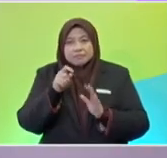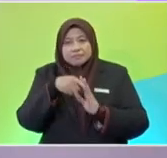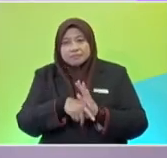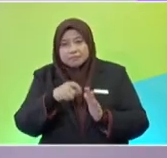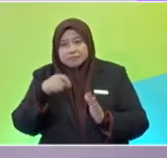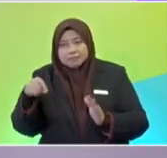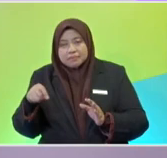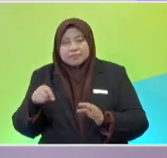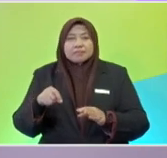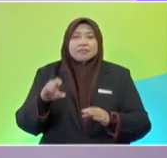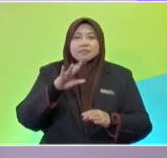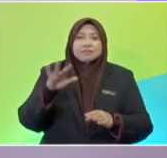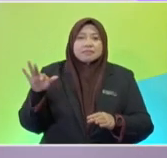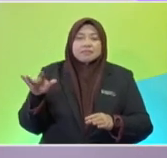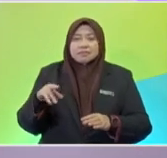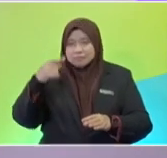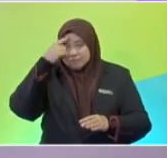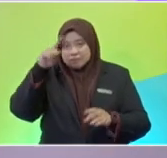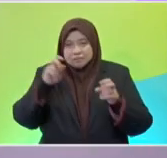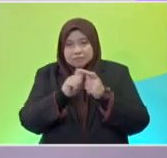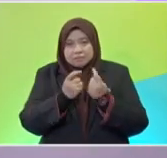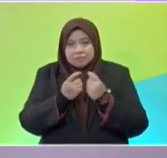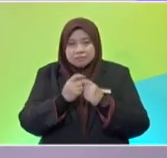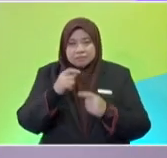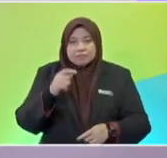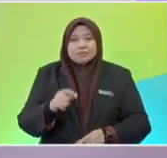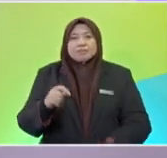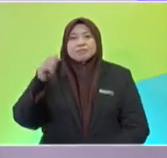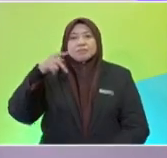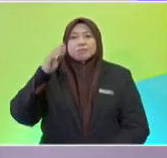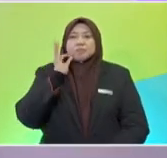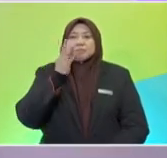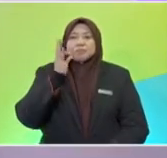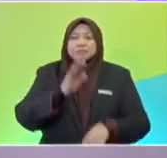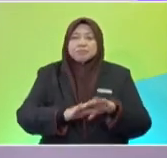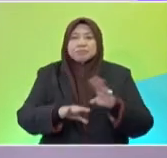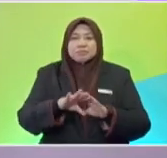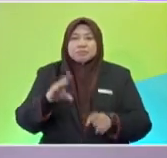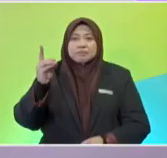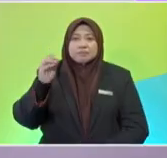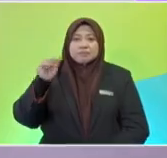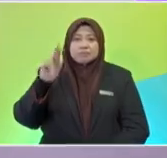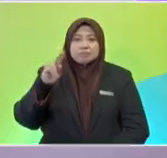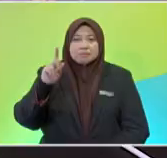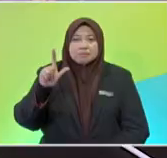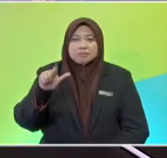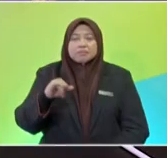aspek ejaan untuk teks buah tangan Darul Iman Jadi kalau tidak menang kayaknya kerjasama